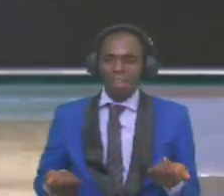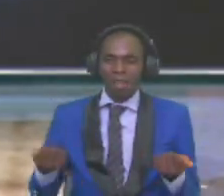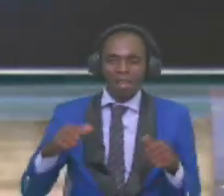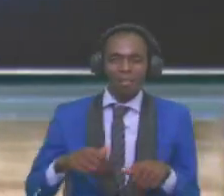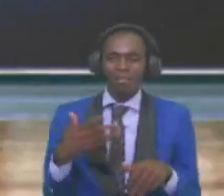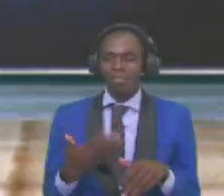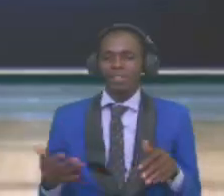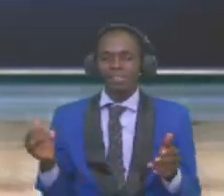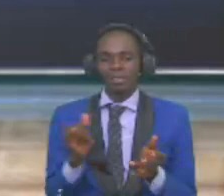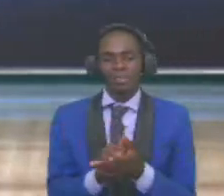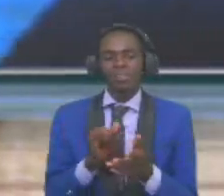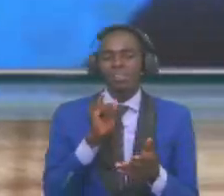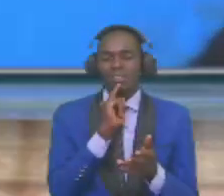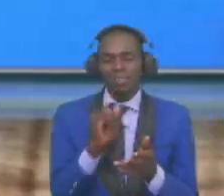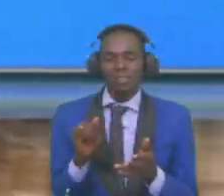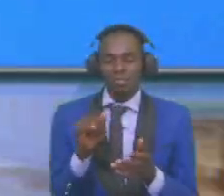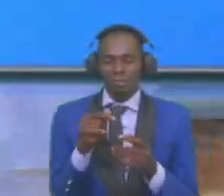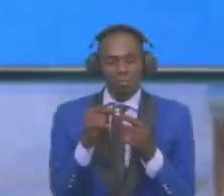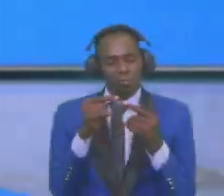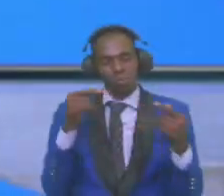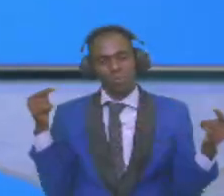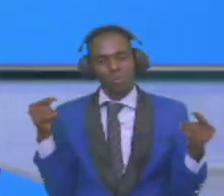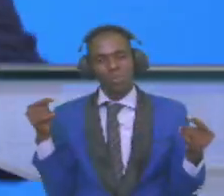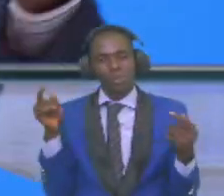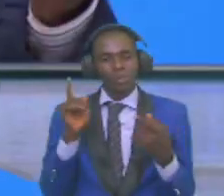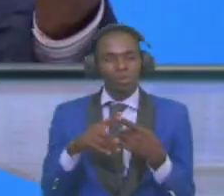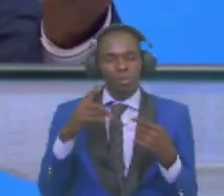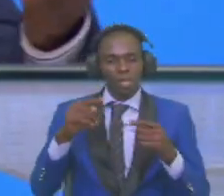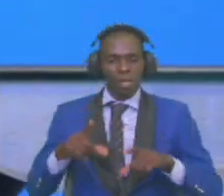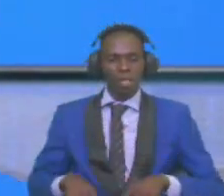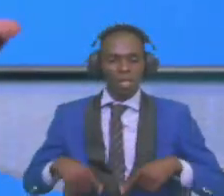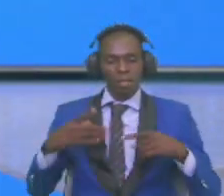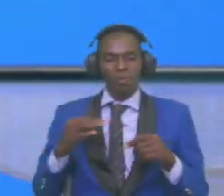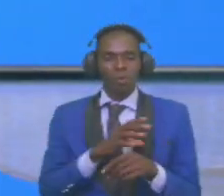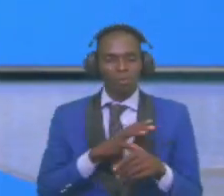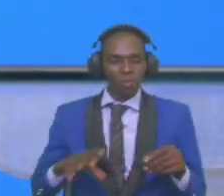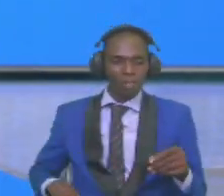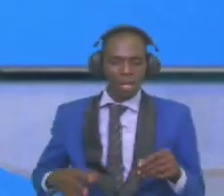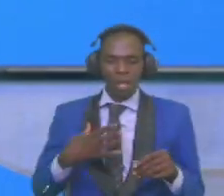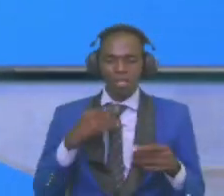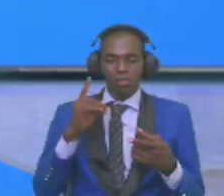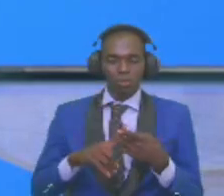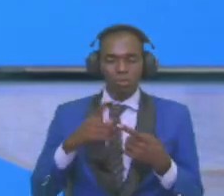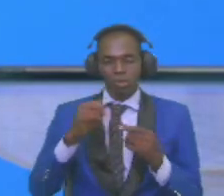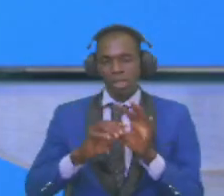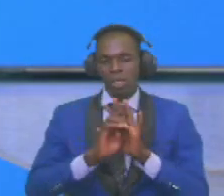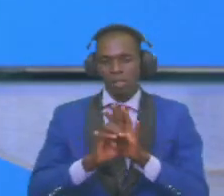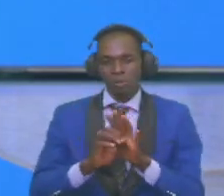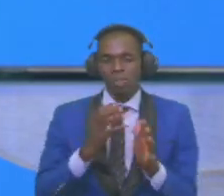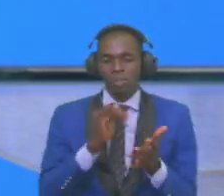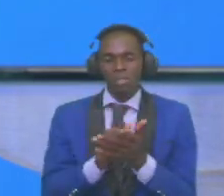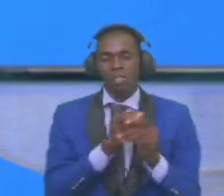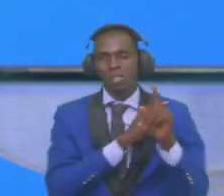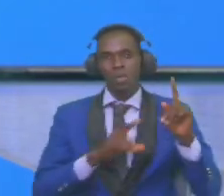fête du ceux qui s'opposent à la vie du christ et à l'exemple du christ